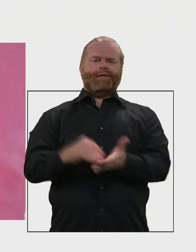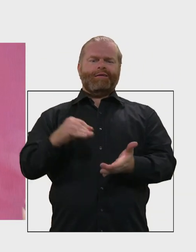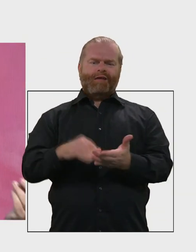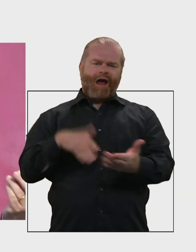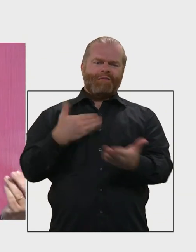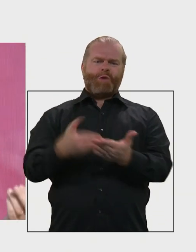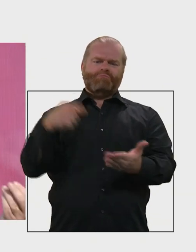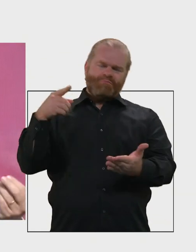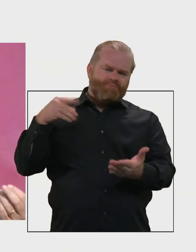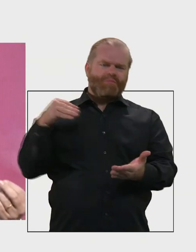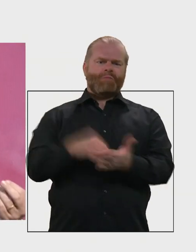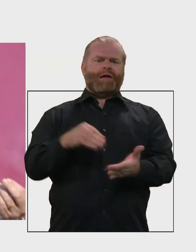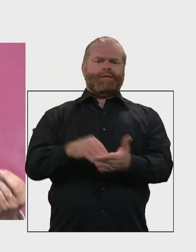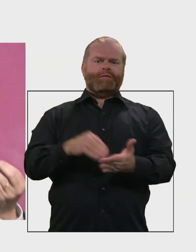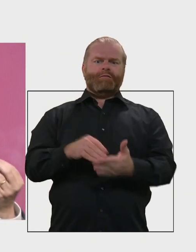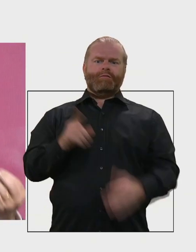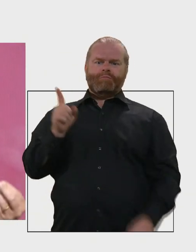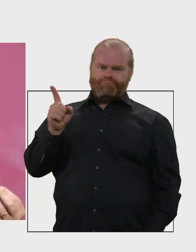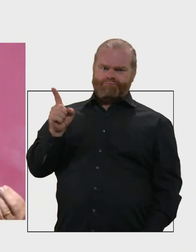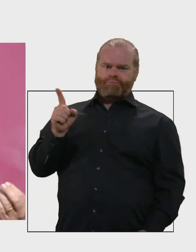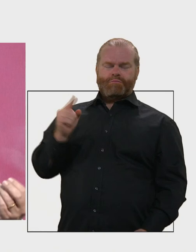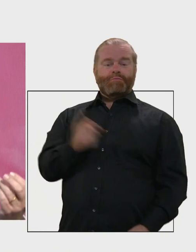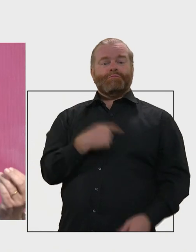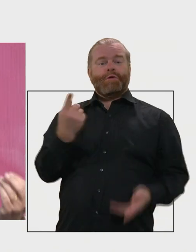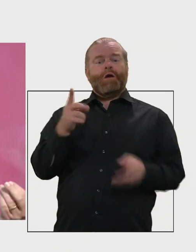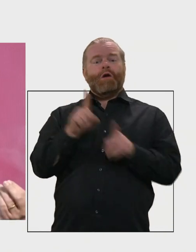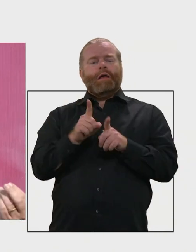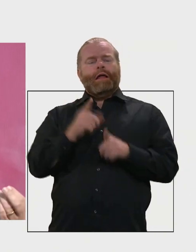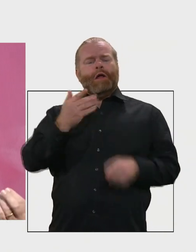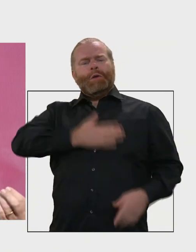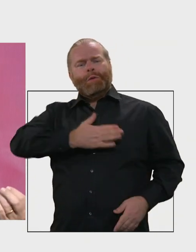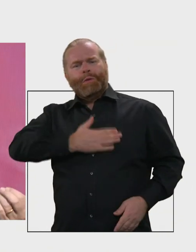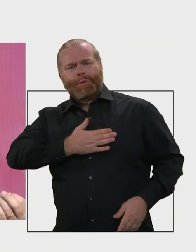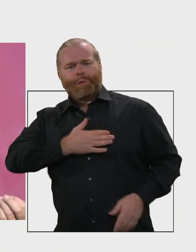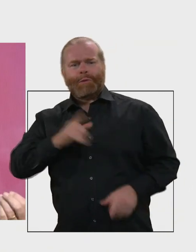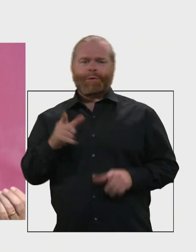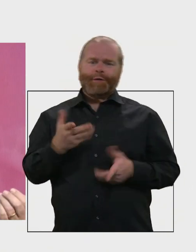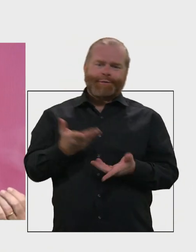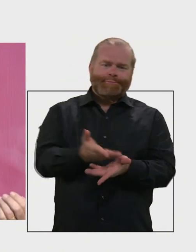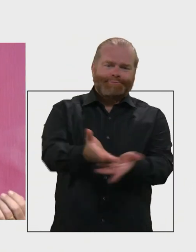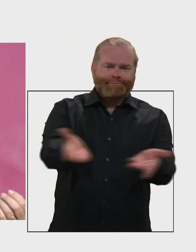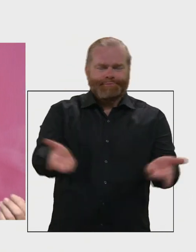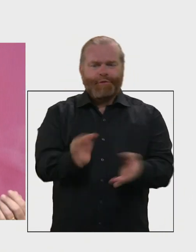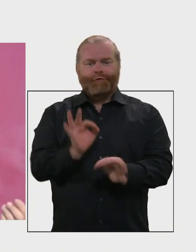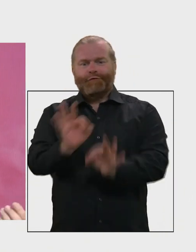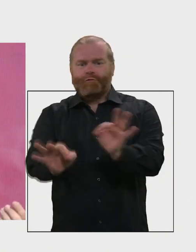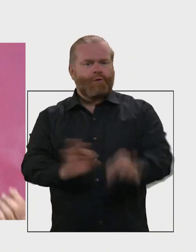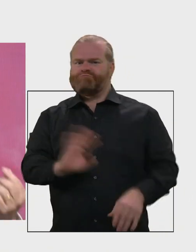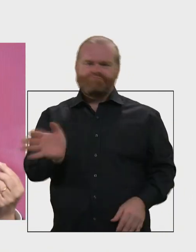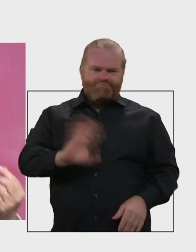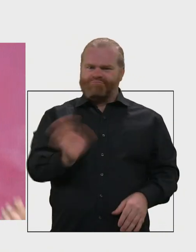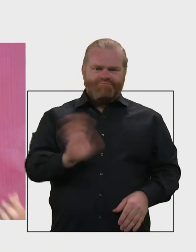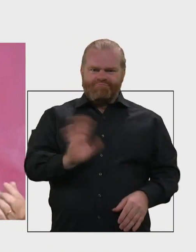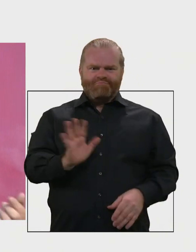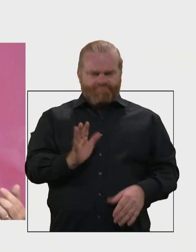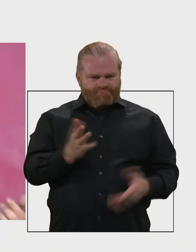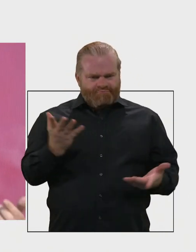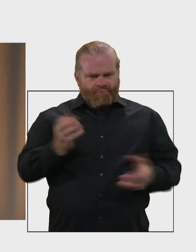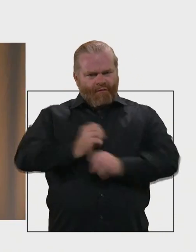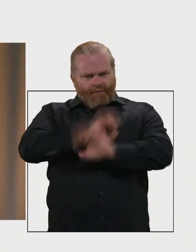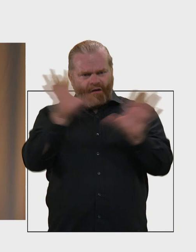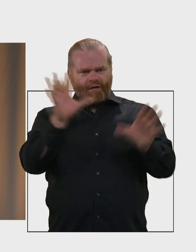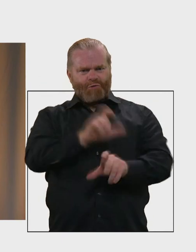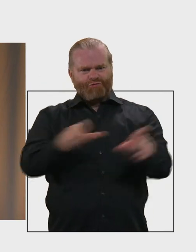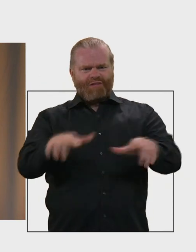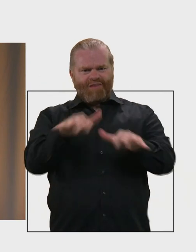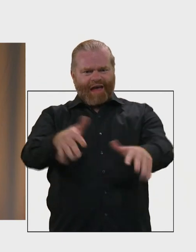sowieso, sondern weil die Menschen darauf ein Recht haben. Richtig, denn Menschen mit Behinderungen sind Bürgerinnen und Bürger dieses Landes. Sie haben genau die gleichen Rechte